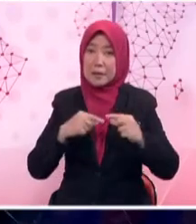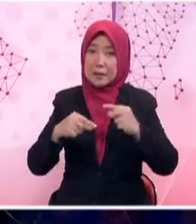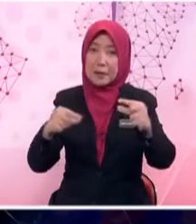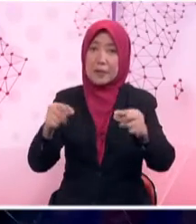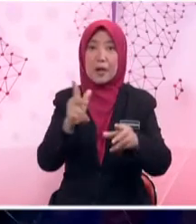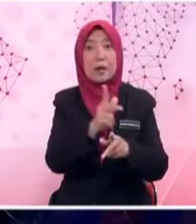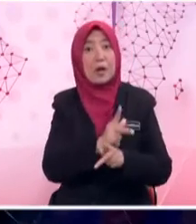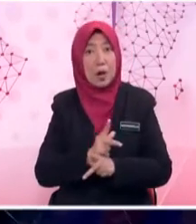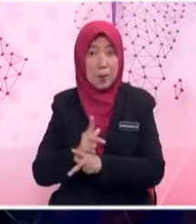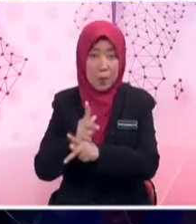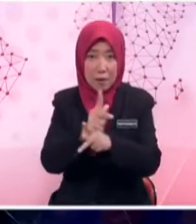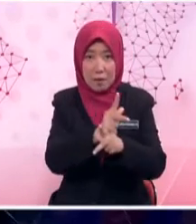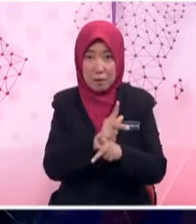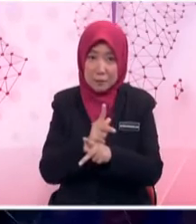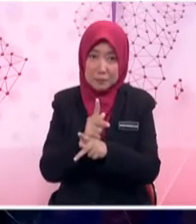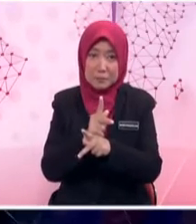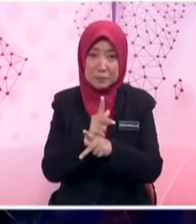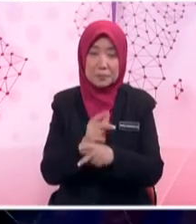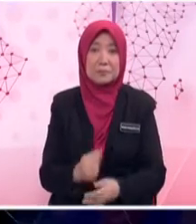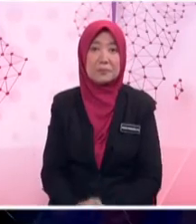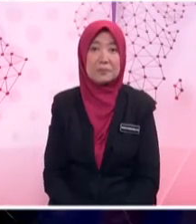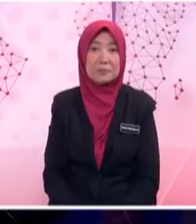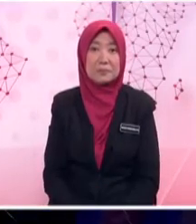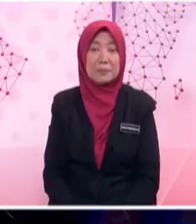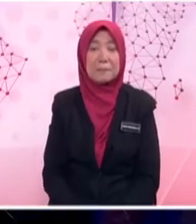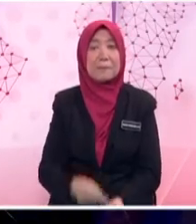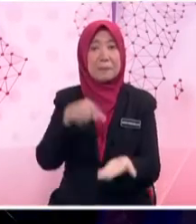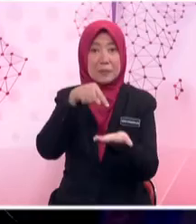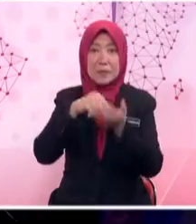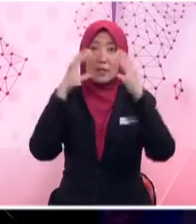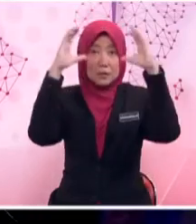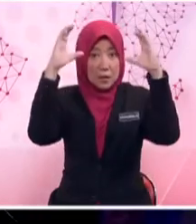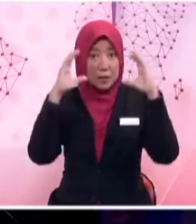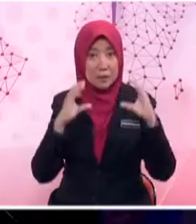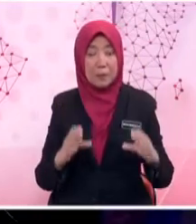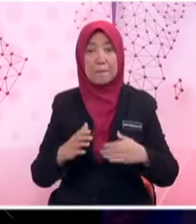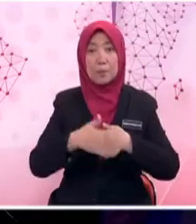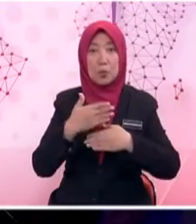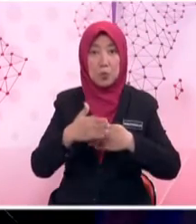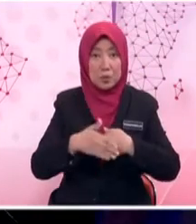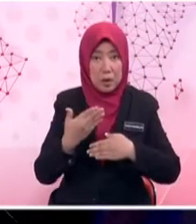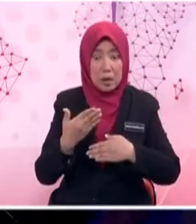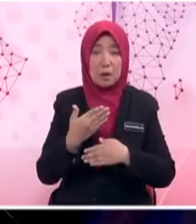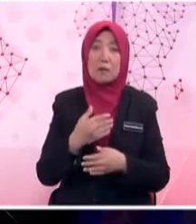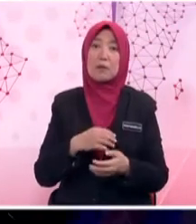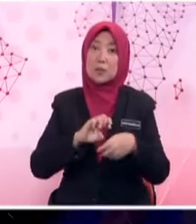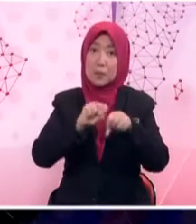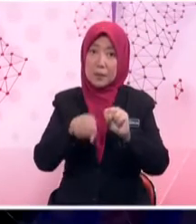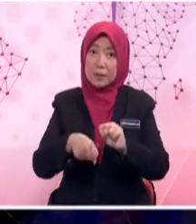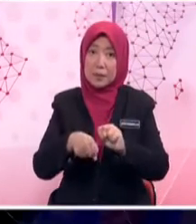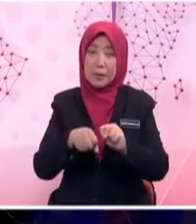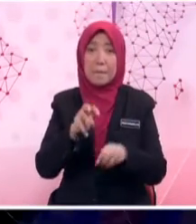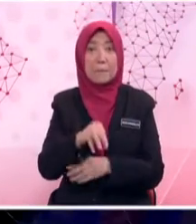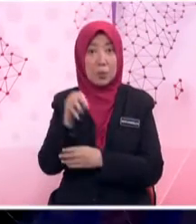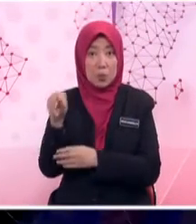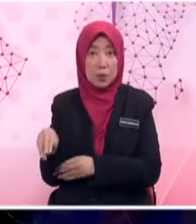Cikgu saya boleh pegangkan kalau cikgu nak ni. Yeah. Ini cara mudah juga ya cikgu untuk kita faham tentang ayat tunggal ini,